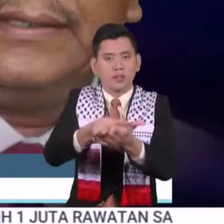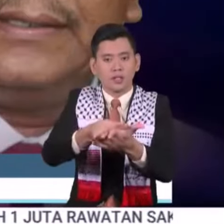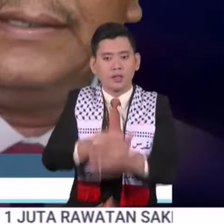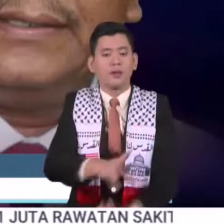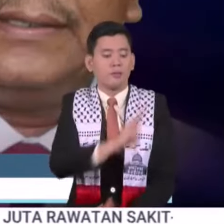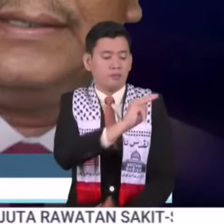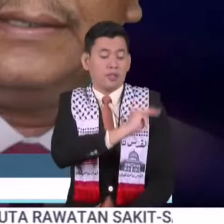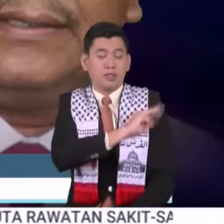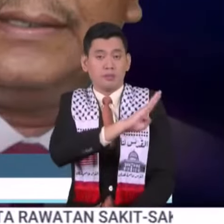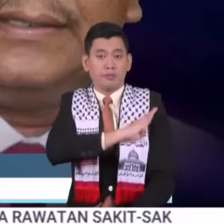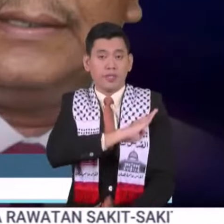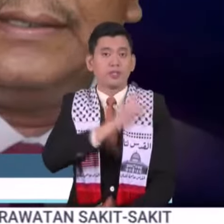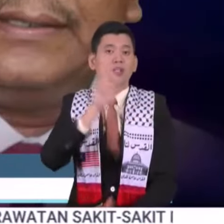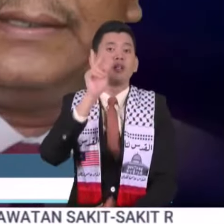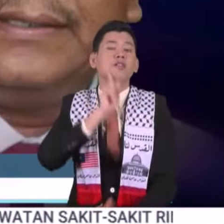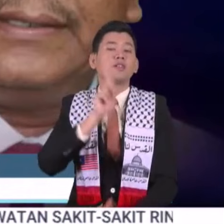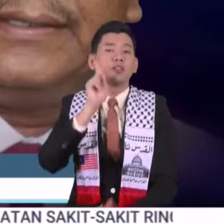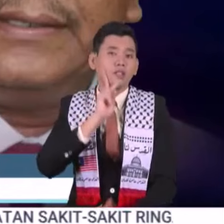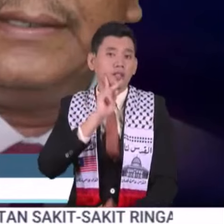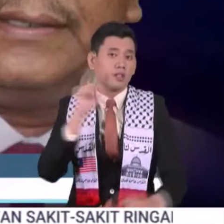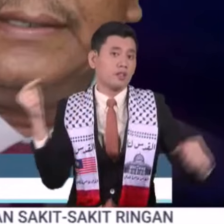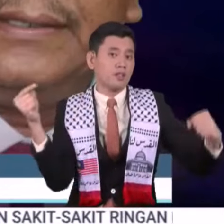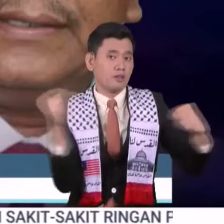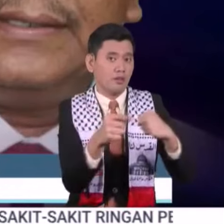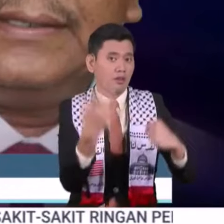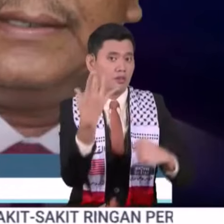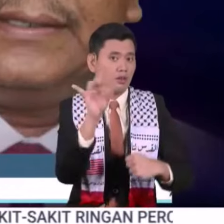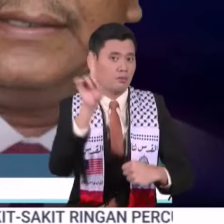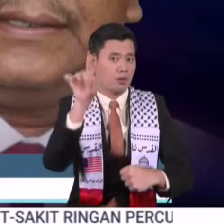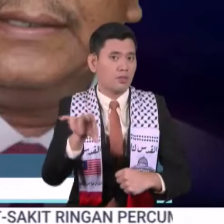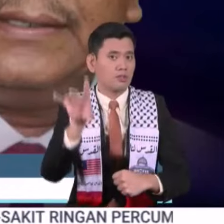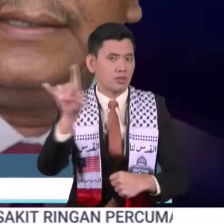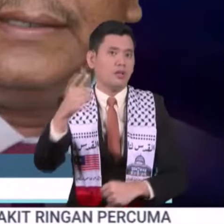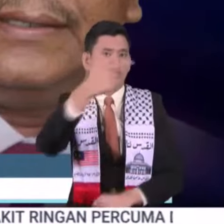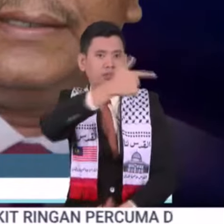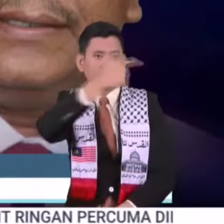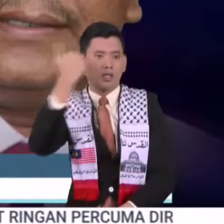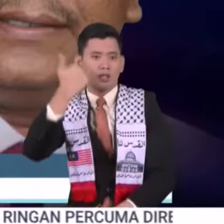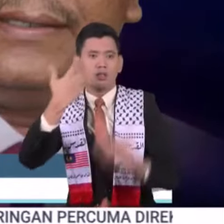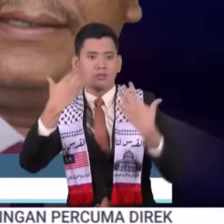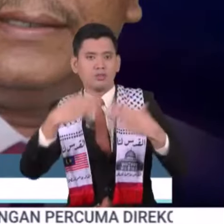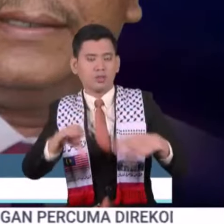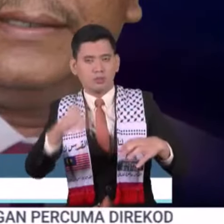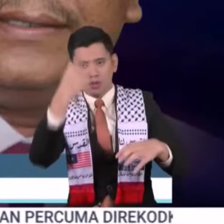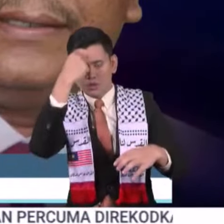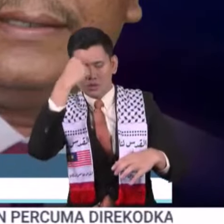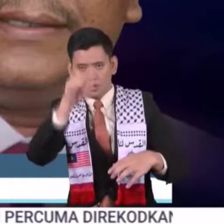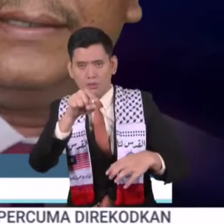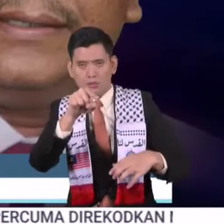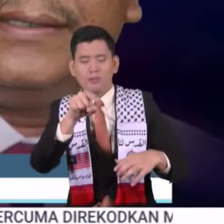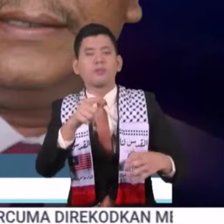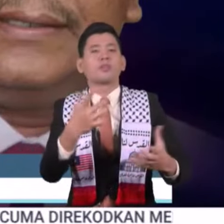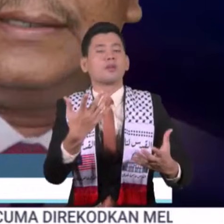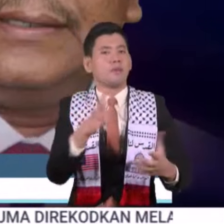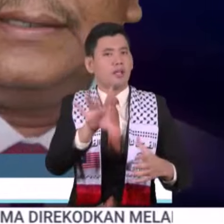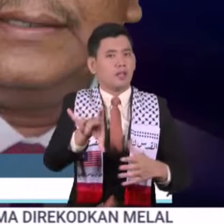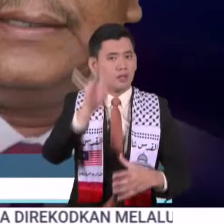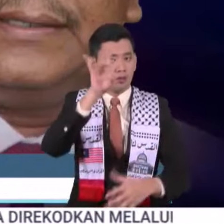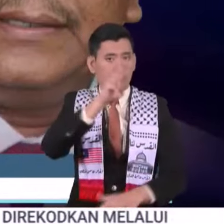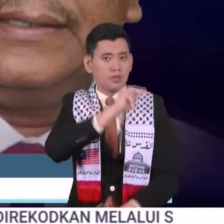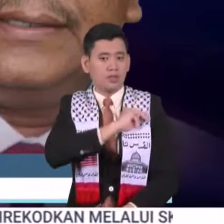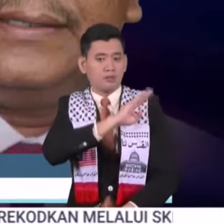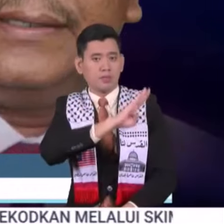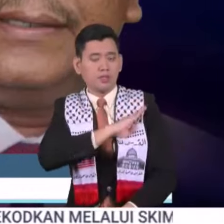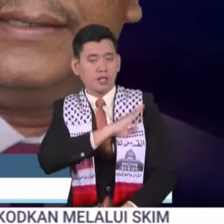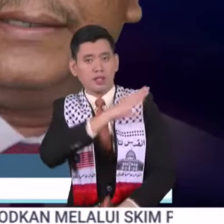Besar Kedah, Dato' Sri Mohd Sanusi Makno didakwa 18 Julai lalu atas dakwaan menghasut berhubung isu pelantikan Menteri Besar